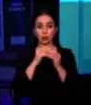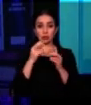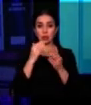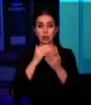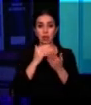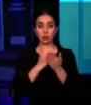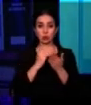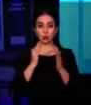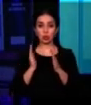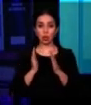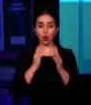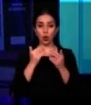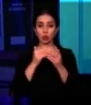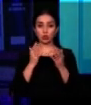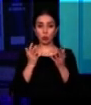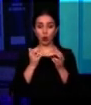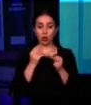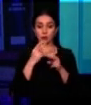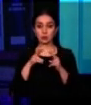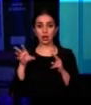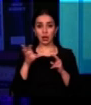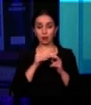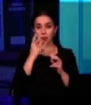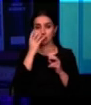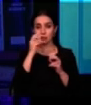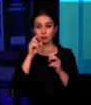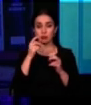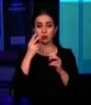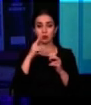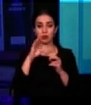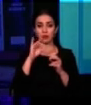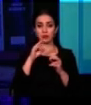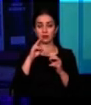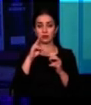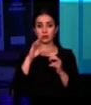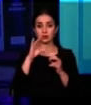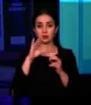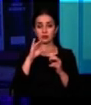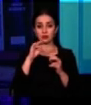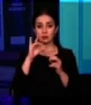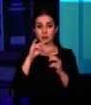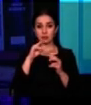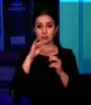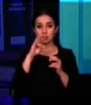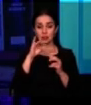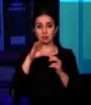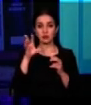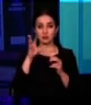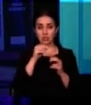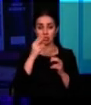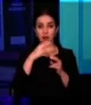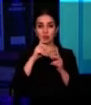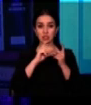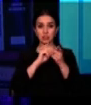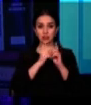olamiz. Hamma rasmlarni belgilab olamiz, ya'ni выделить все qilamiz. Izmenit rysunokga kirib,